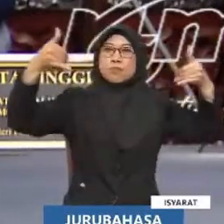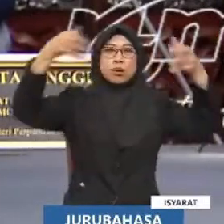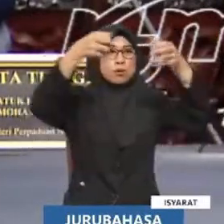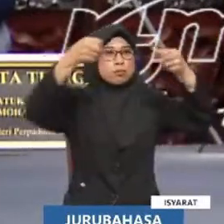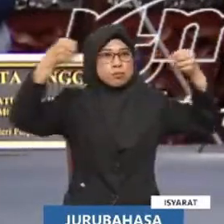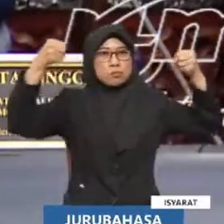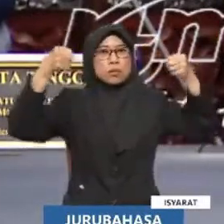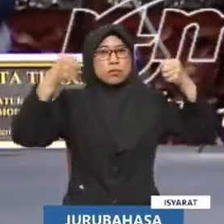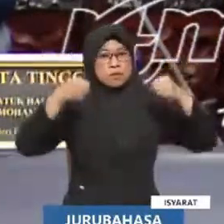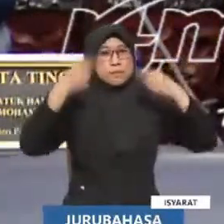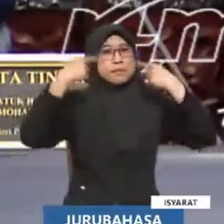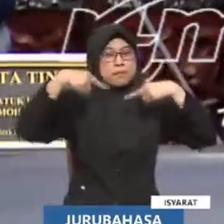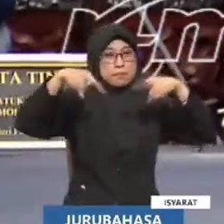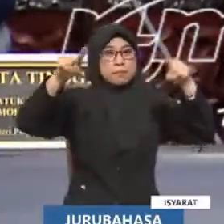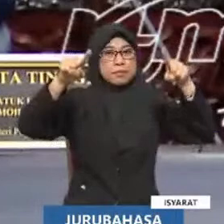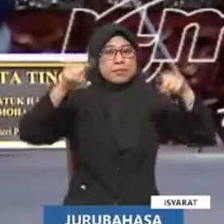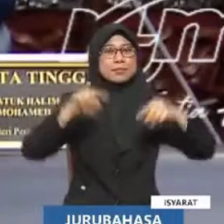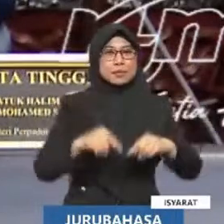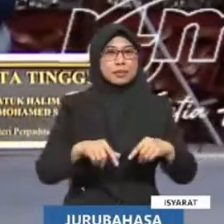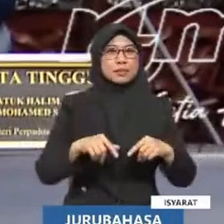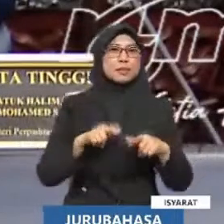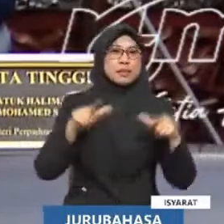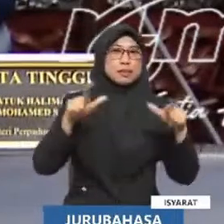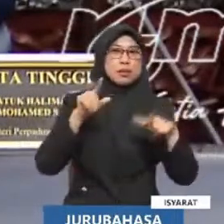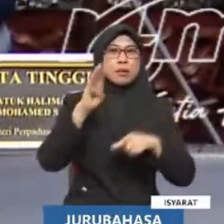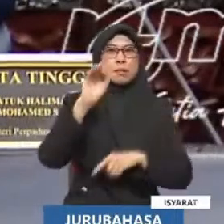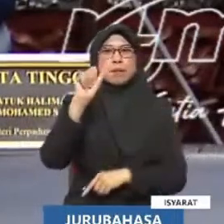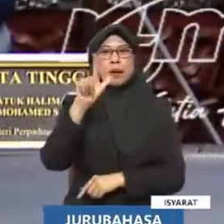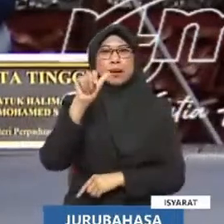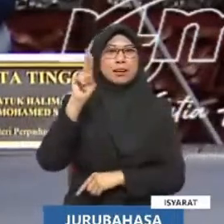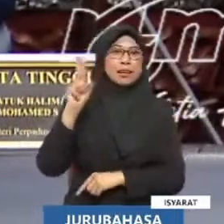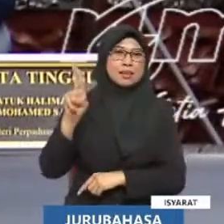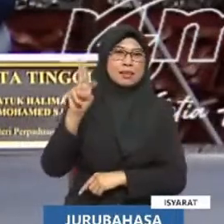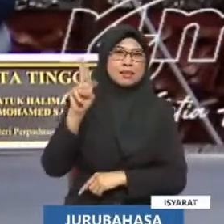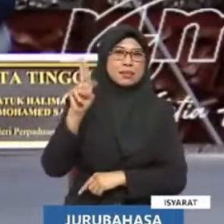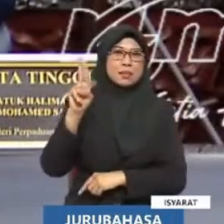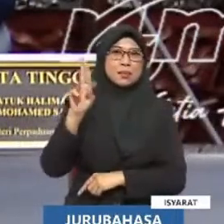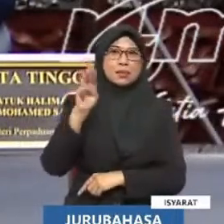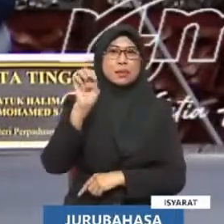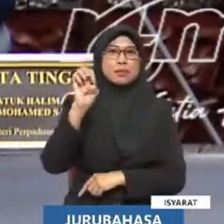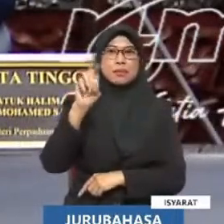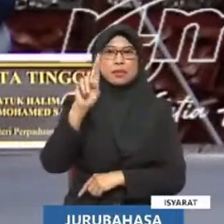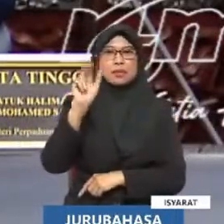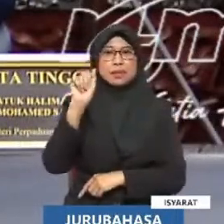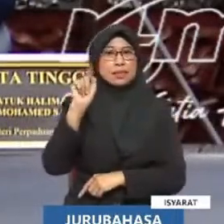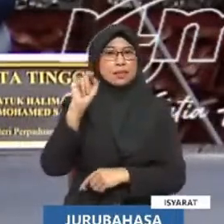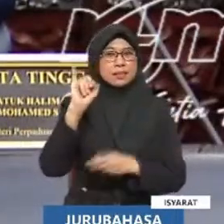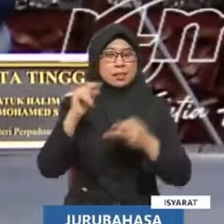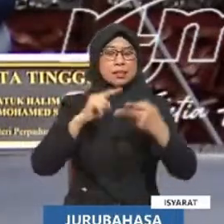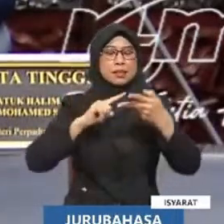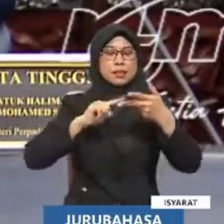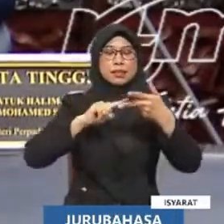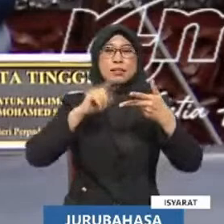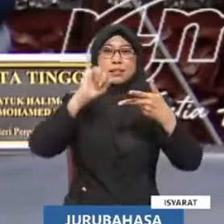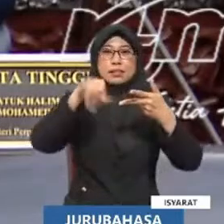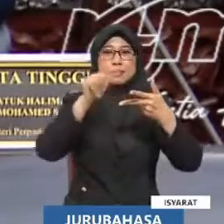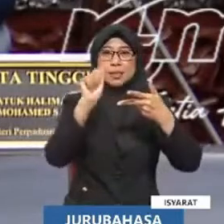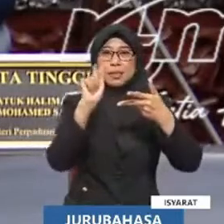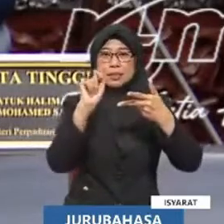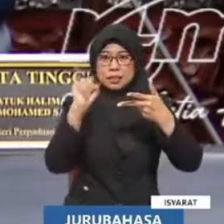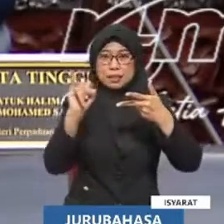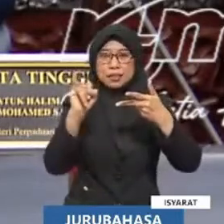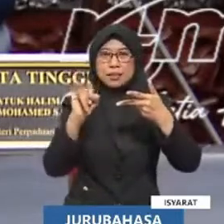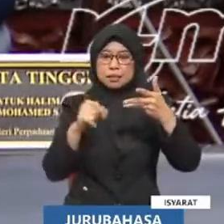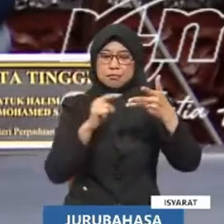Rabu untuk dieksport rambutnya mangkok Ilham standar pada kitabnya Balau dan juga Meranti dan juga Jati kita